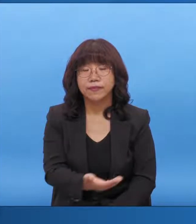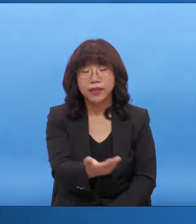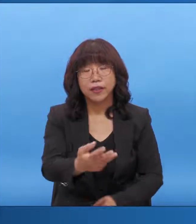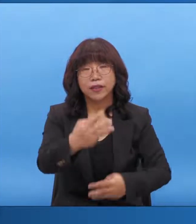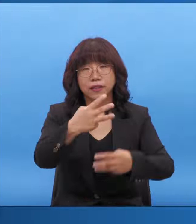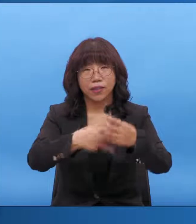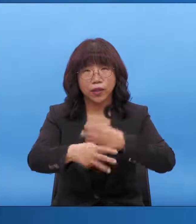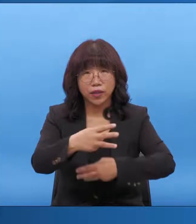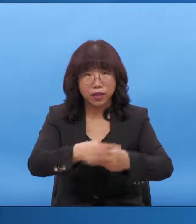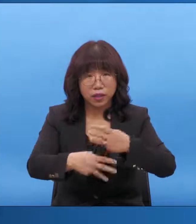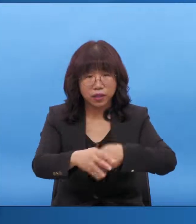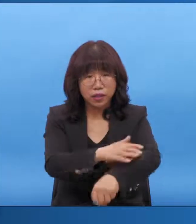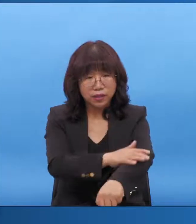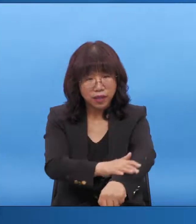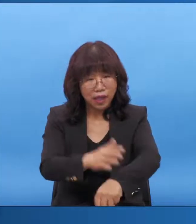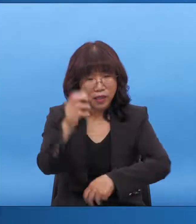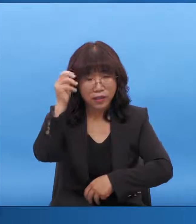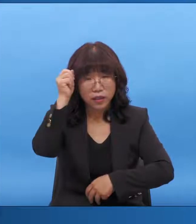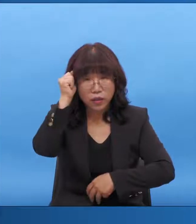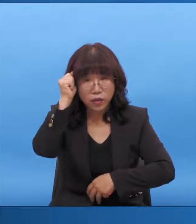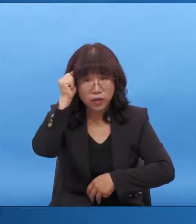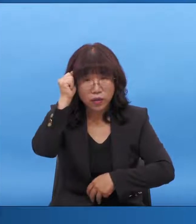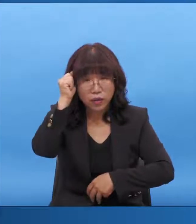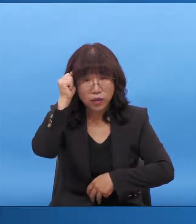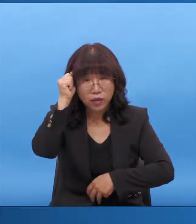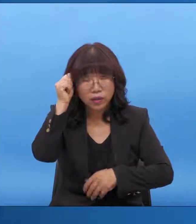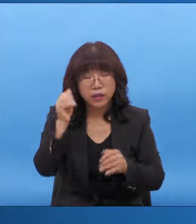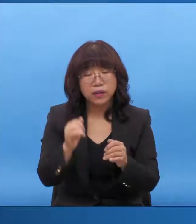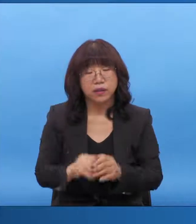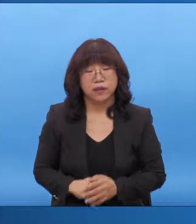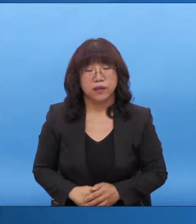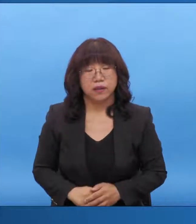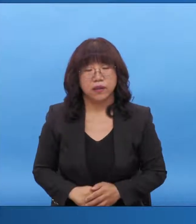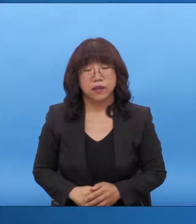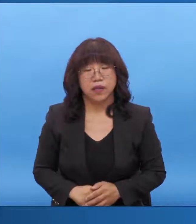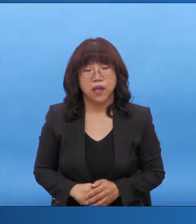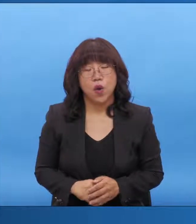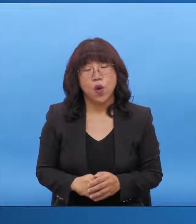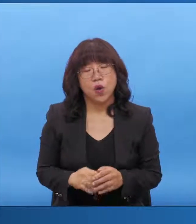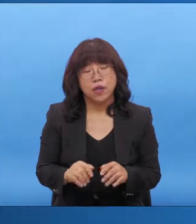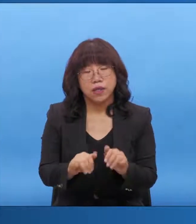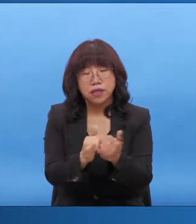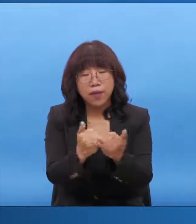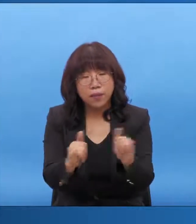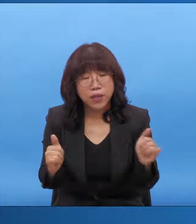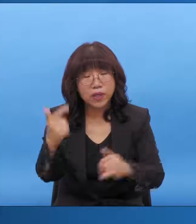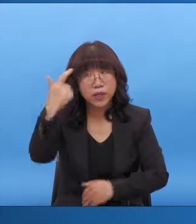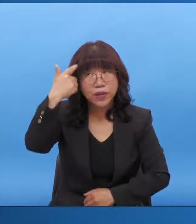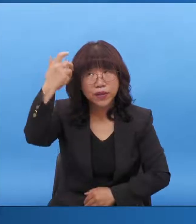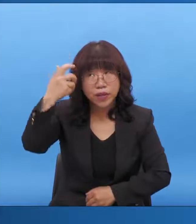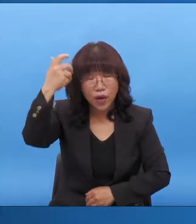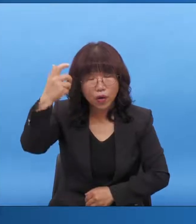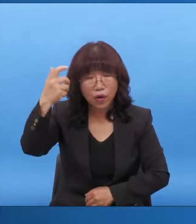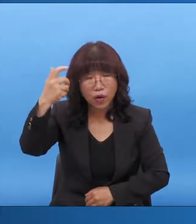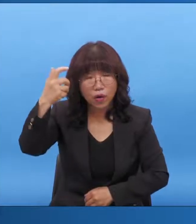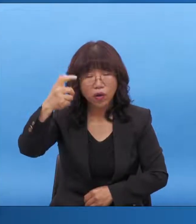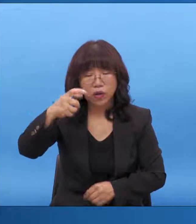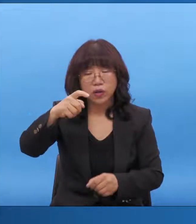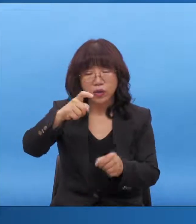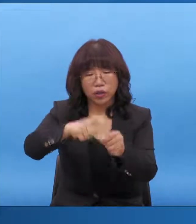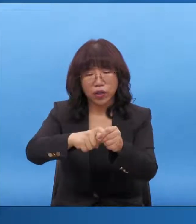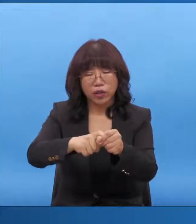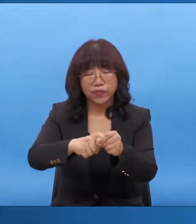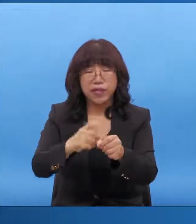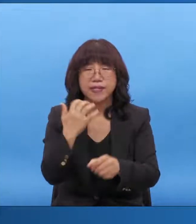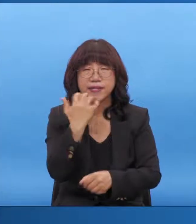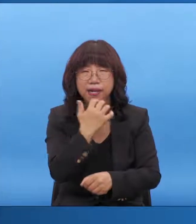기억해야 됩니다. 사람이 영적인 색깔이 있어요. 영이 다르기 때문에 여러분들이